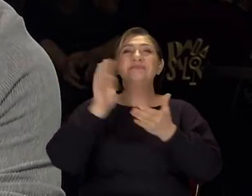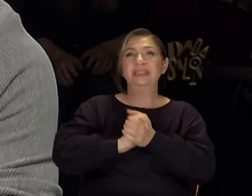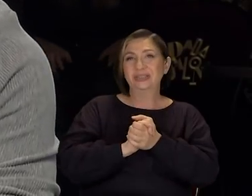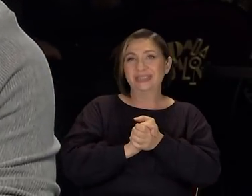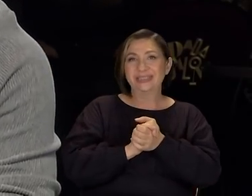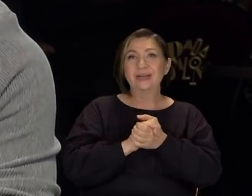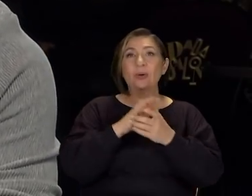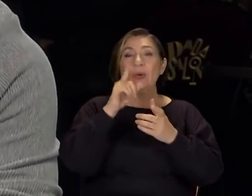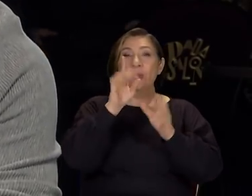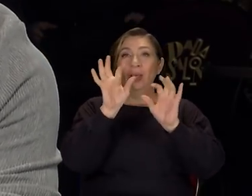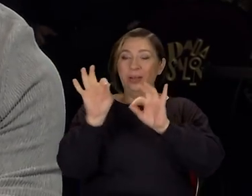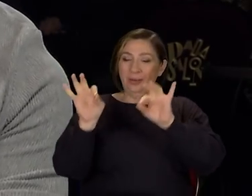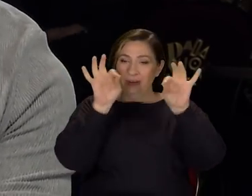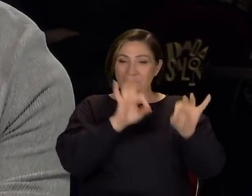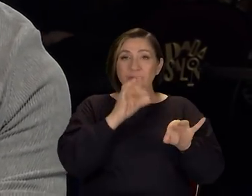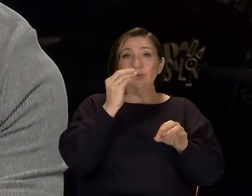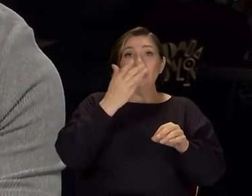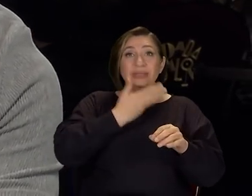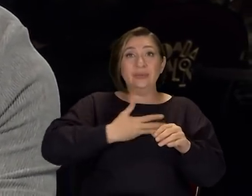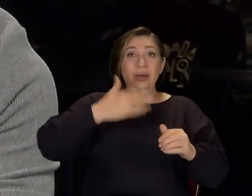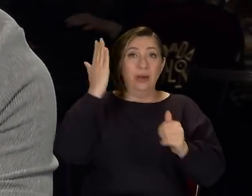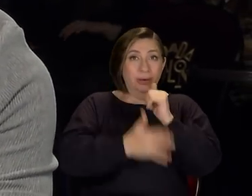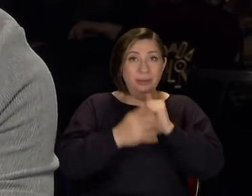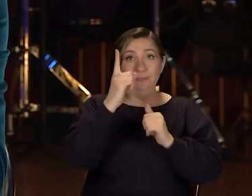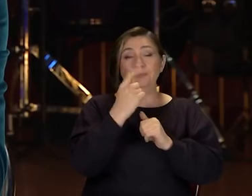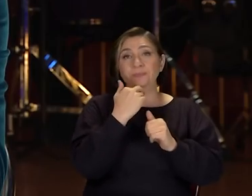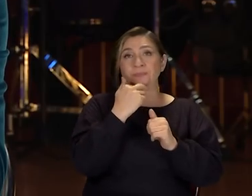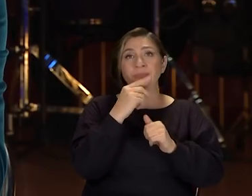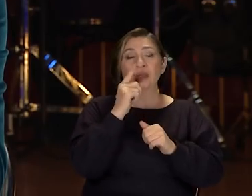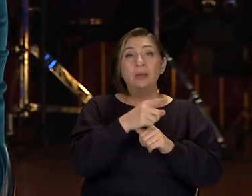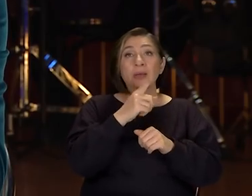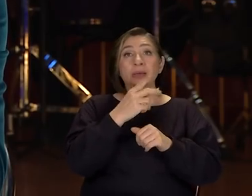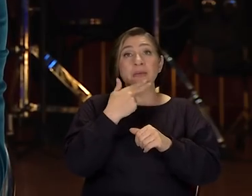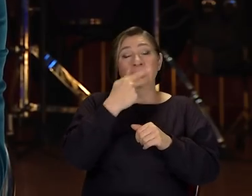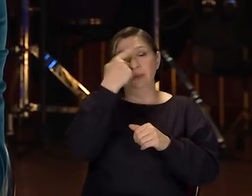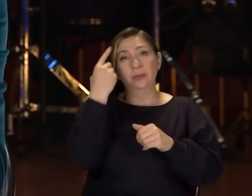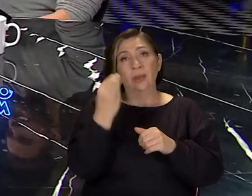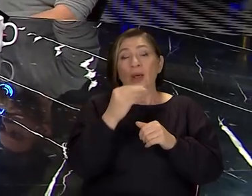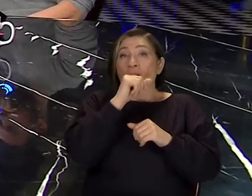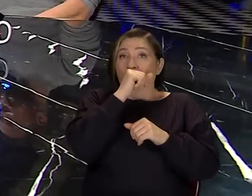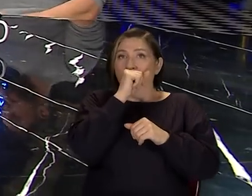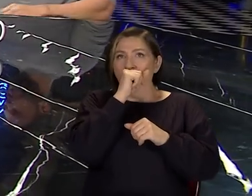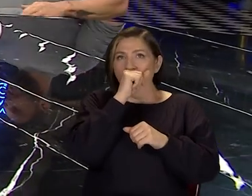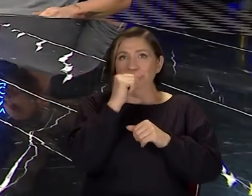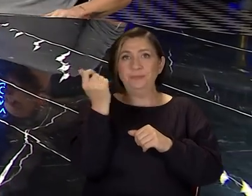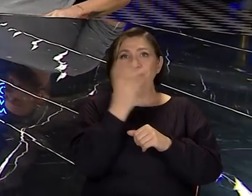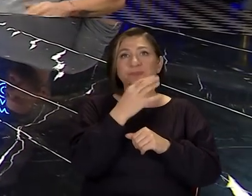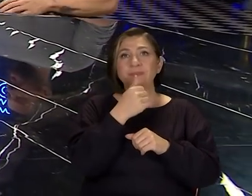geldi. O halinde koydum albüme, bir de çok sevmek yasaklanmalı var, 1 numara. Evet ama kız da şanslı, yani... Kaç